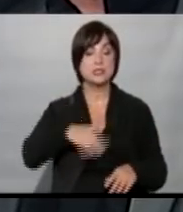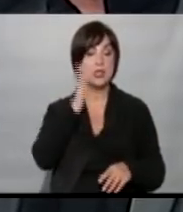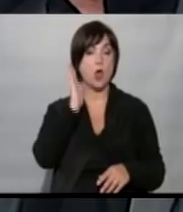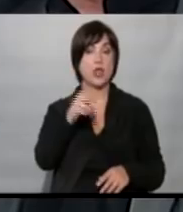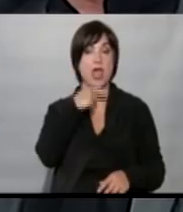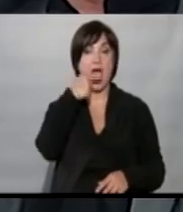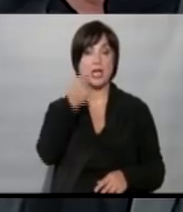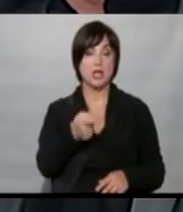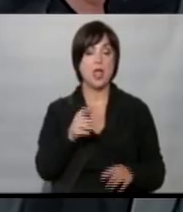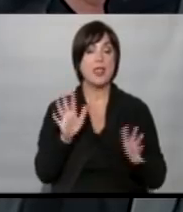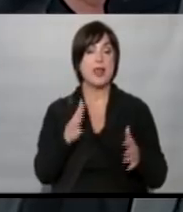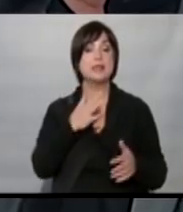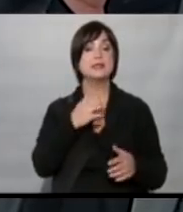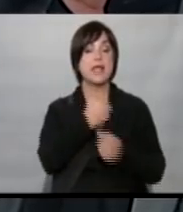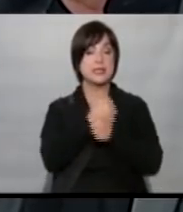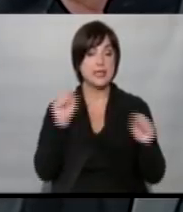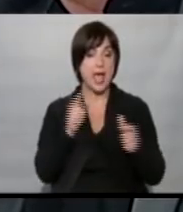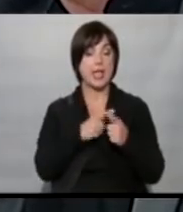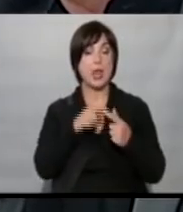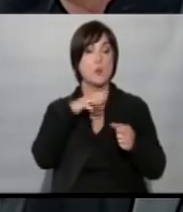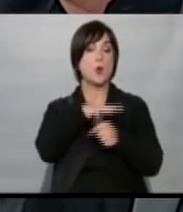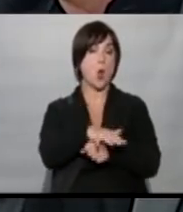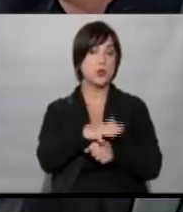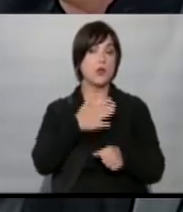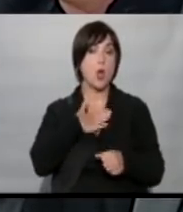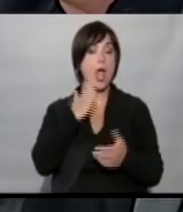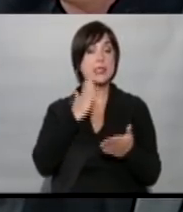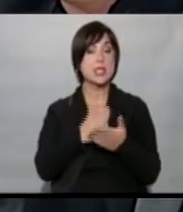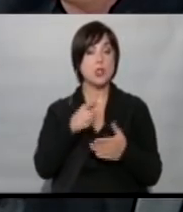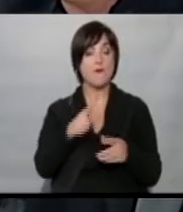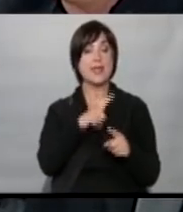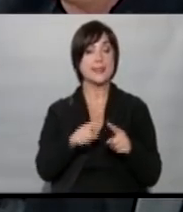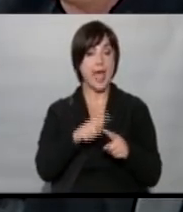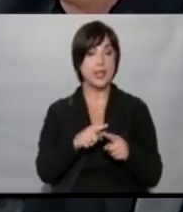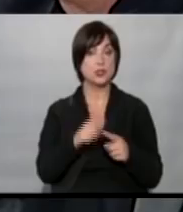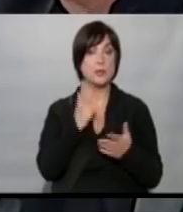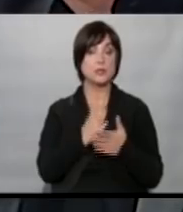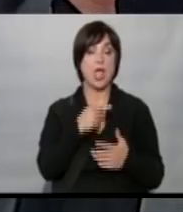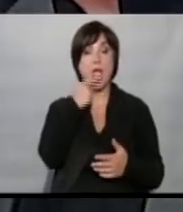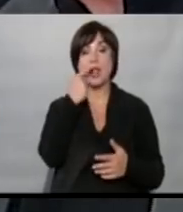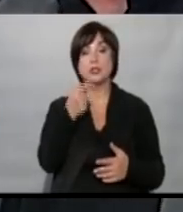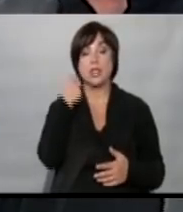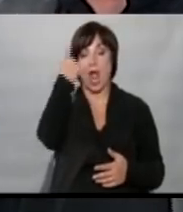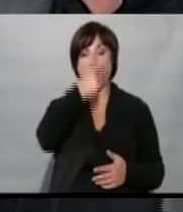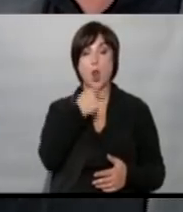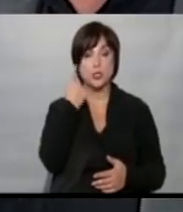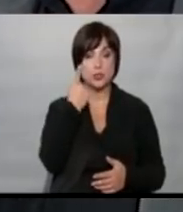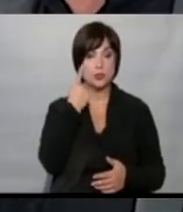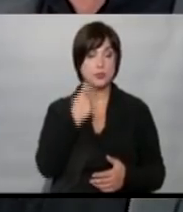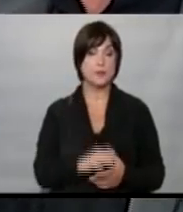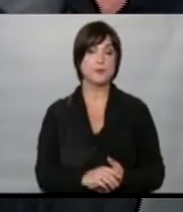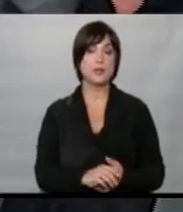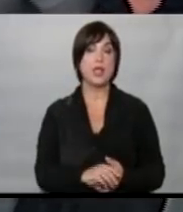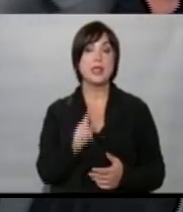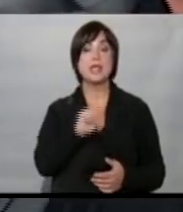и да кажат дали се за или против, и кога ние би се на тој начин би се пројавиле како личности,